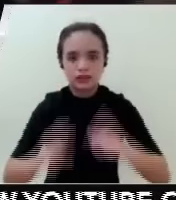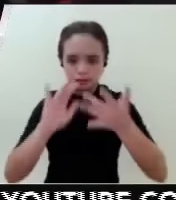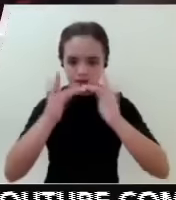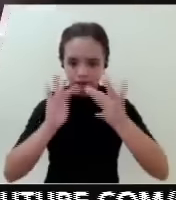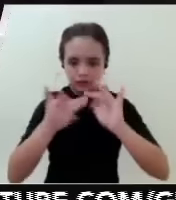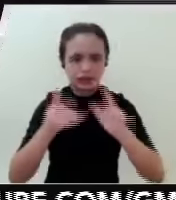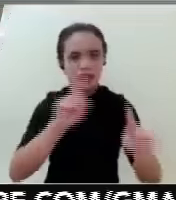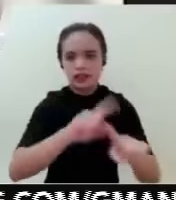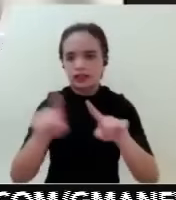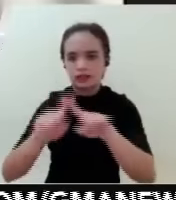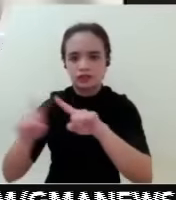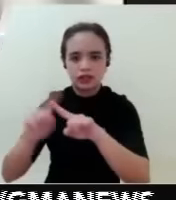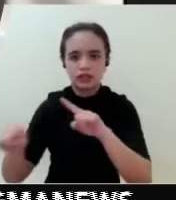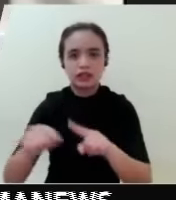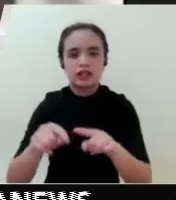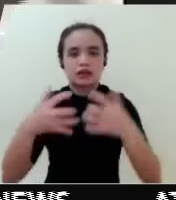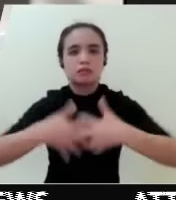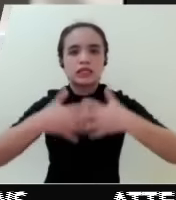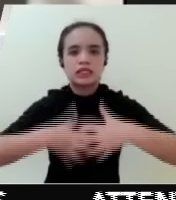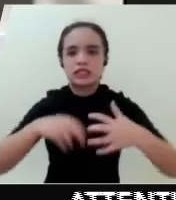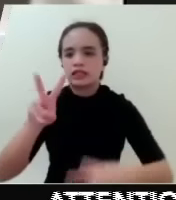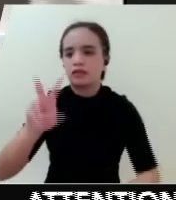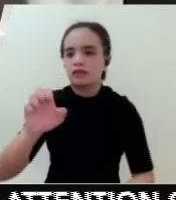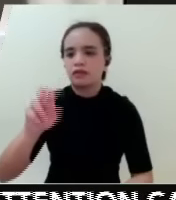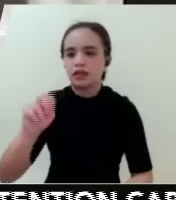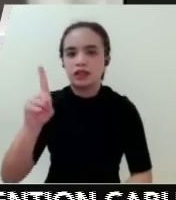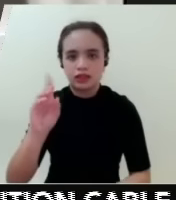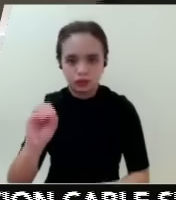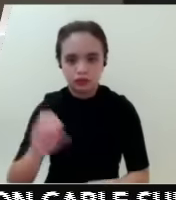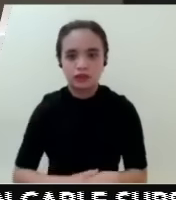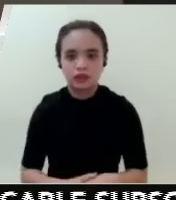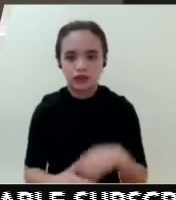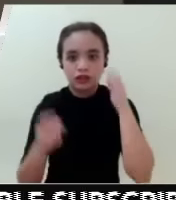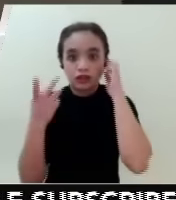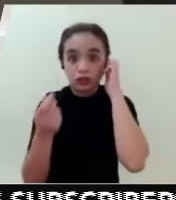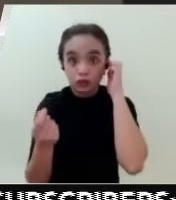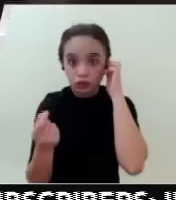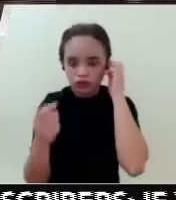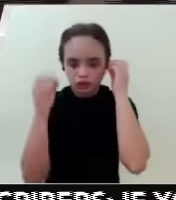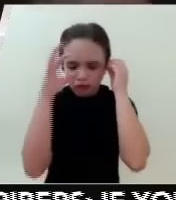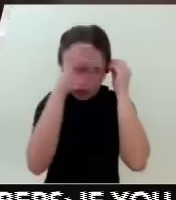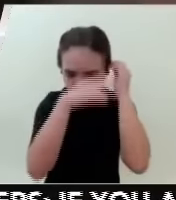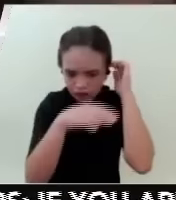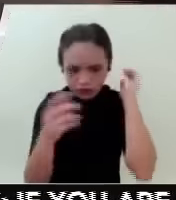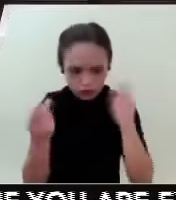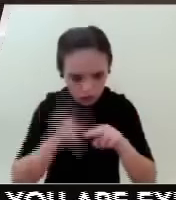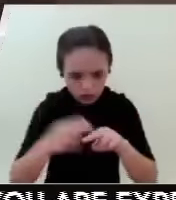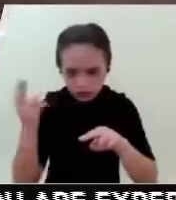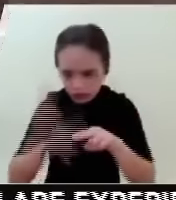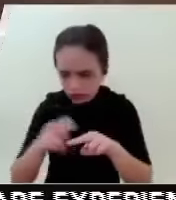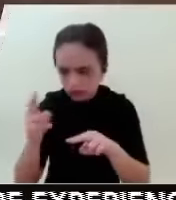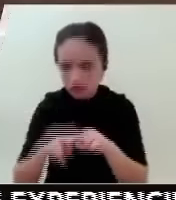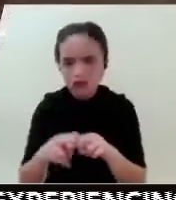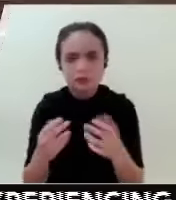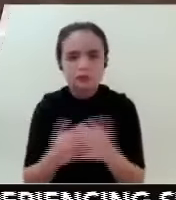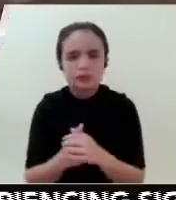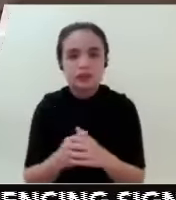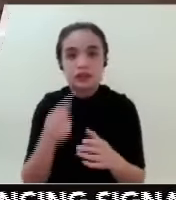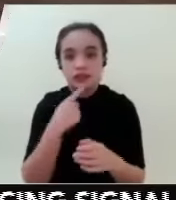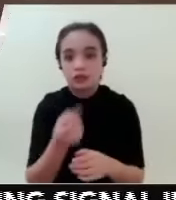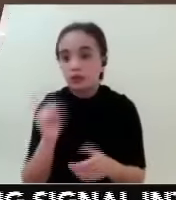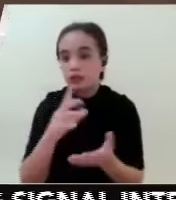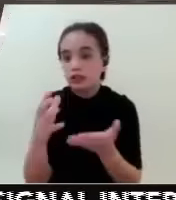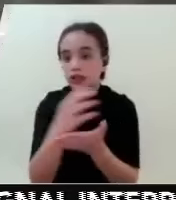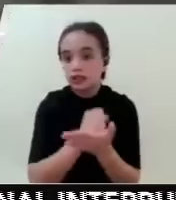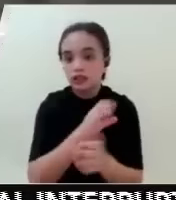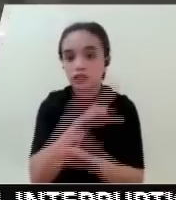vendo machine. So ang bayad nila, mga barya. Kaya yun sa akin, naipon ang naipon. Kasama rin ang mga kita niya mula sa sariling